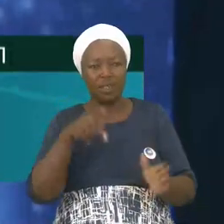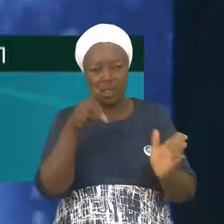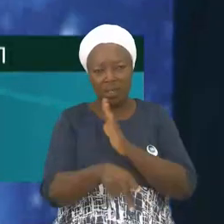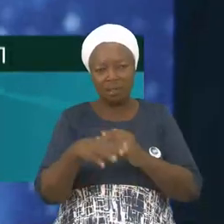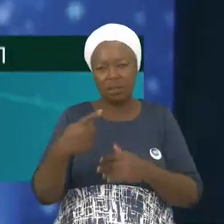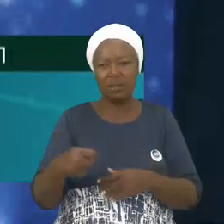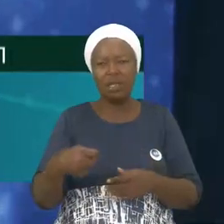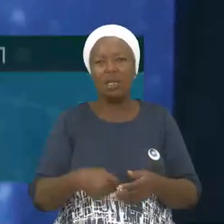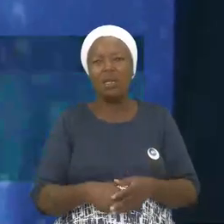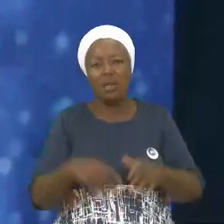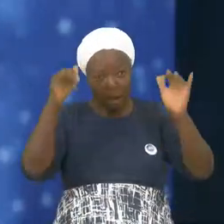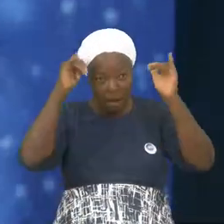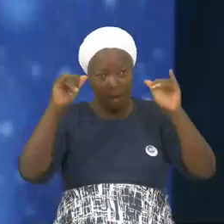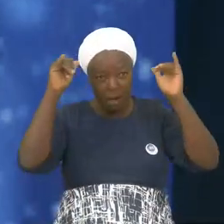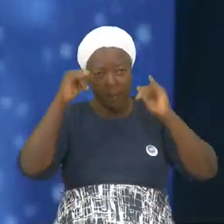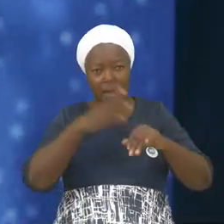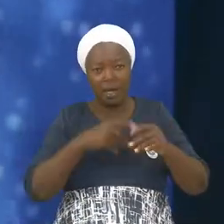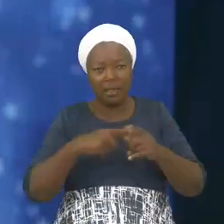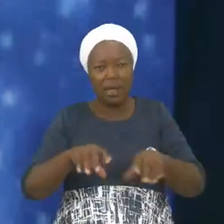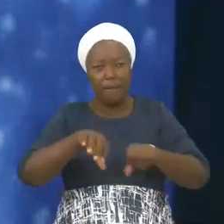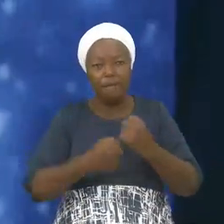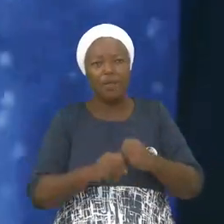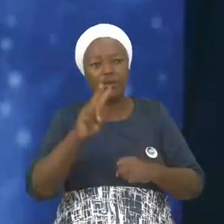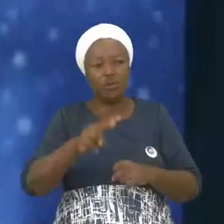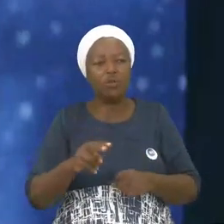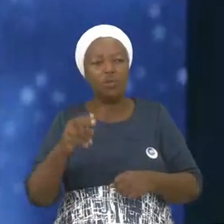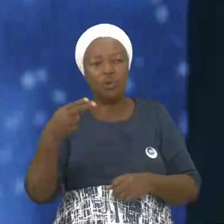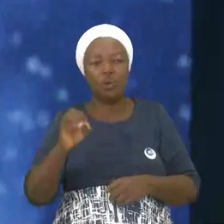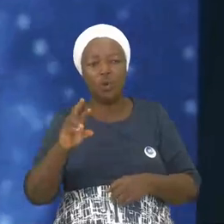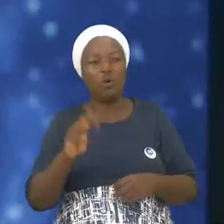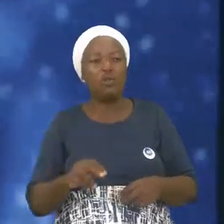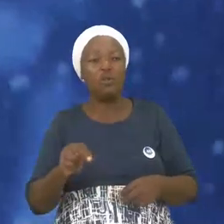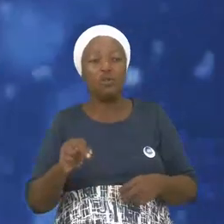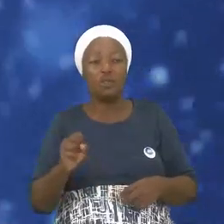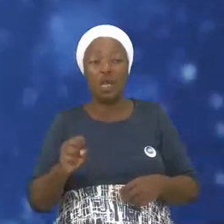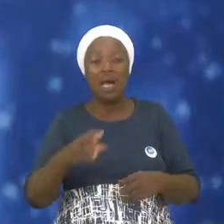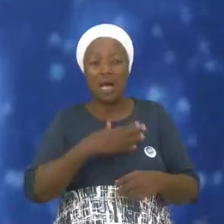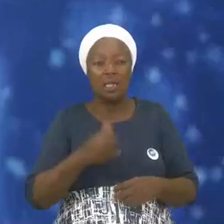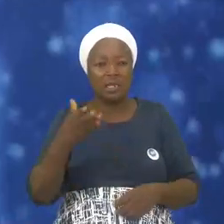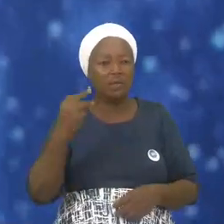sans que le bélier eût la force de lui résister.